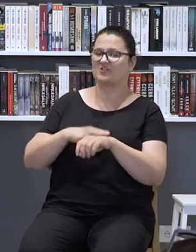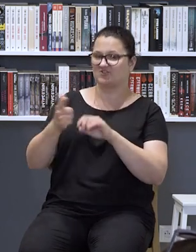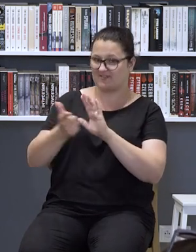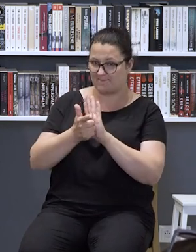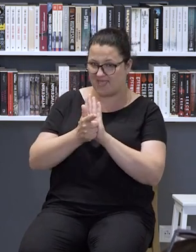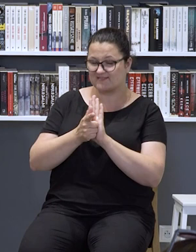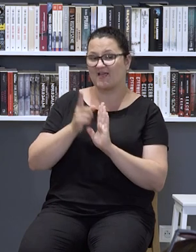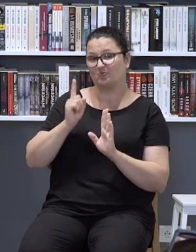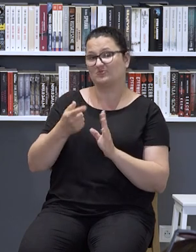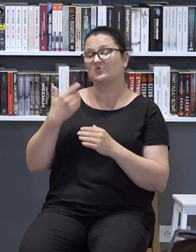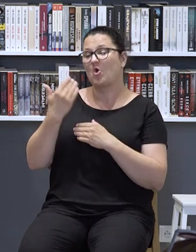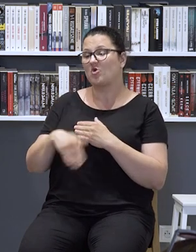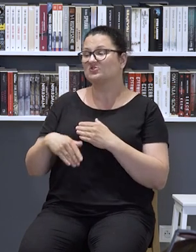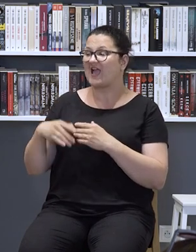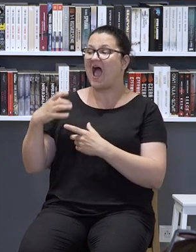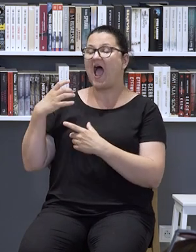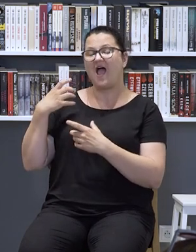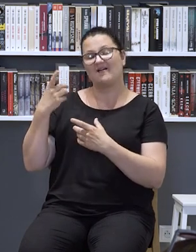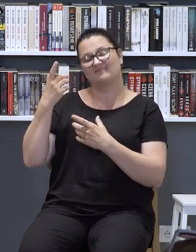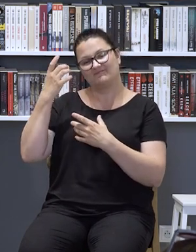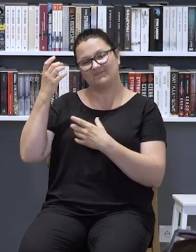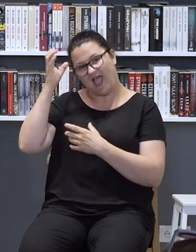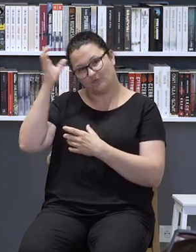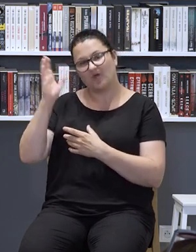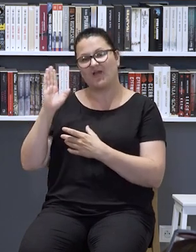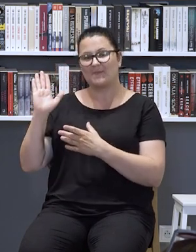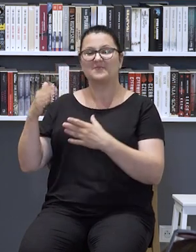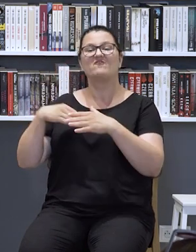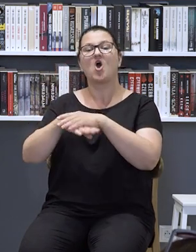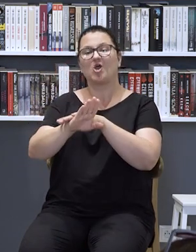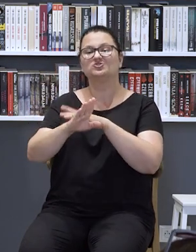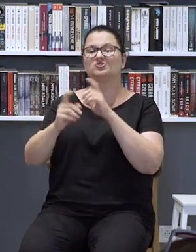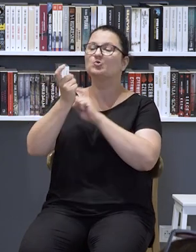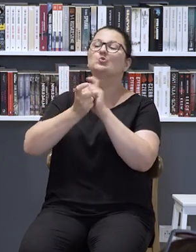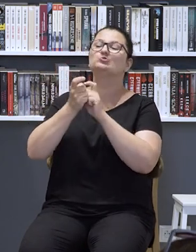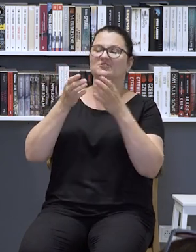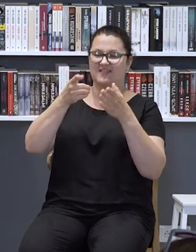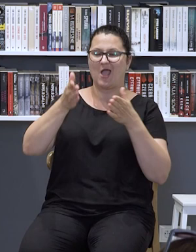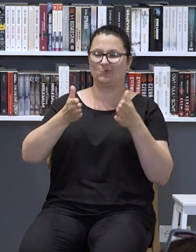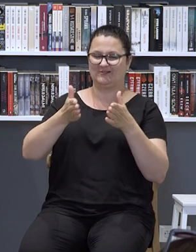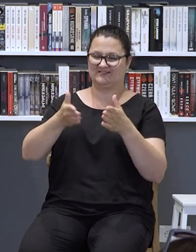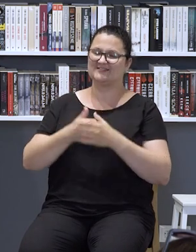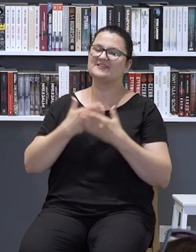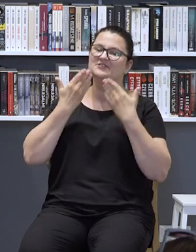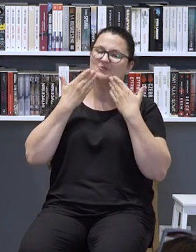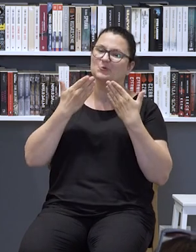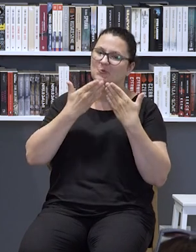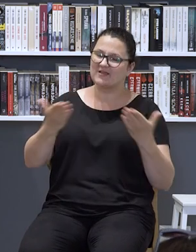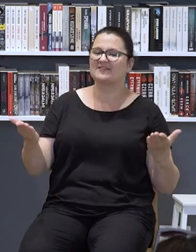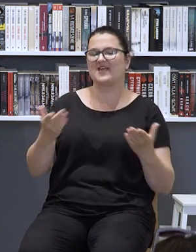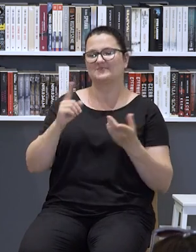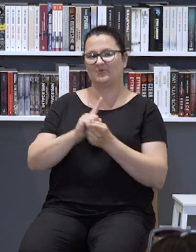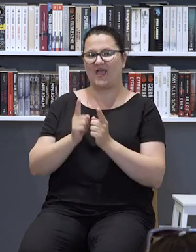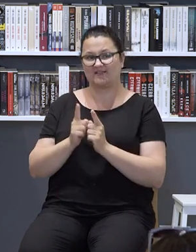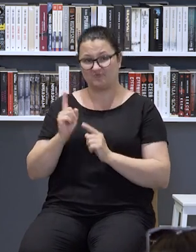już kończyć. Natomiast z autorką będziemy się kłócić już na ulicy. Bardzo państwu dziękuję za to spotkanie. I zdaje się, że musimy